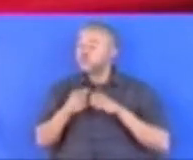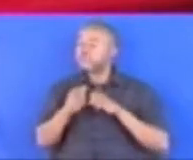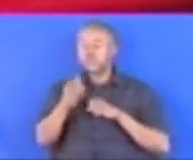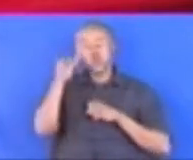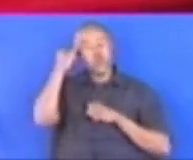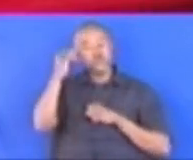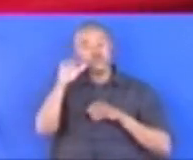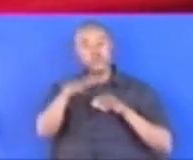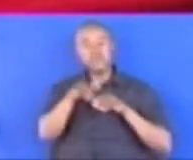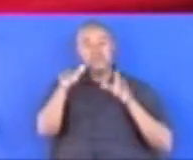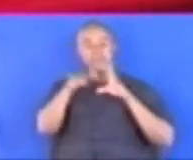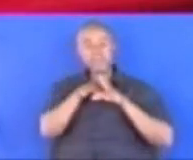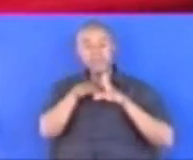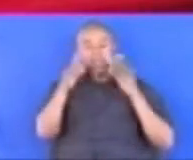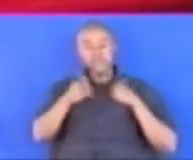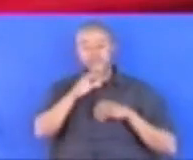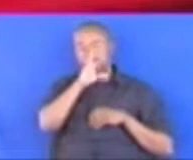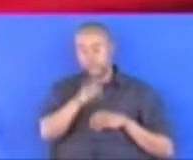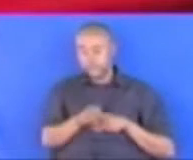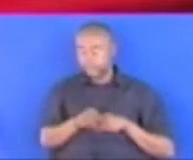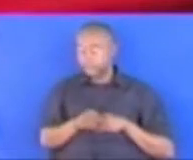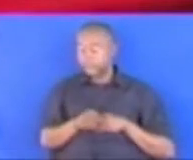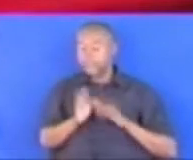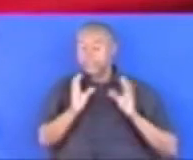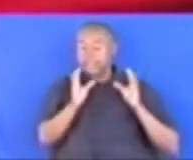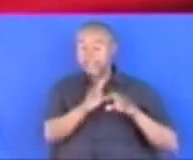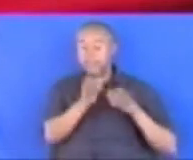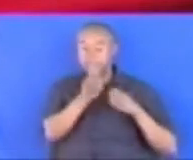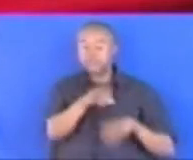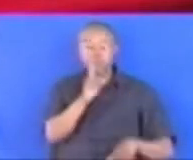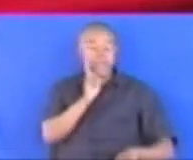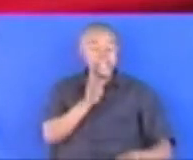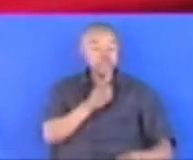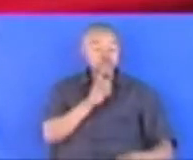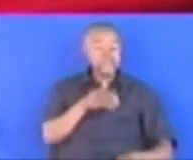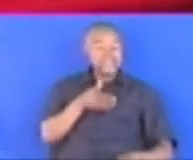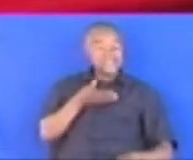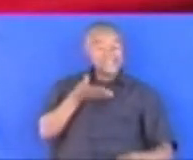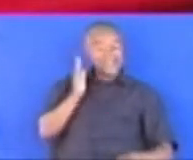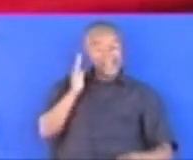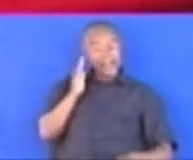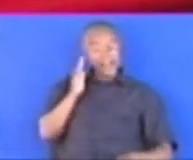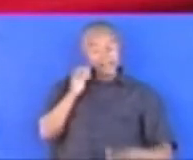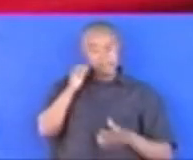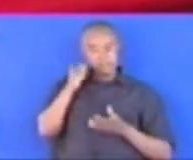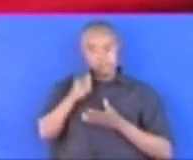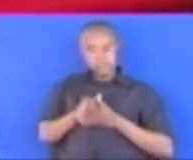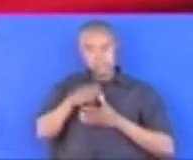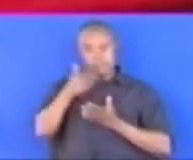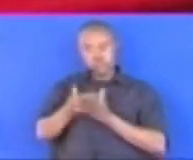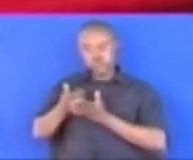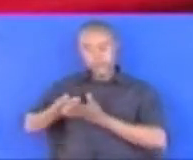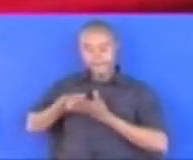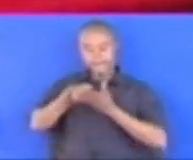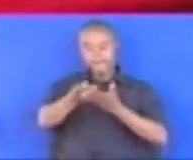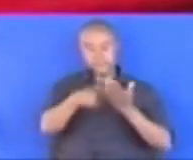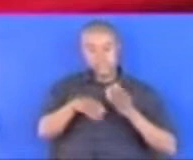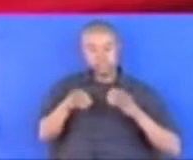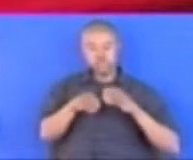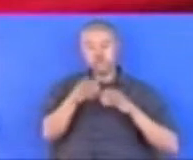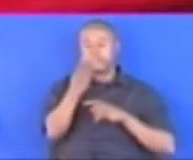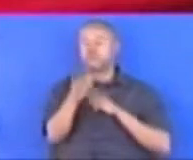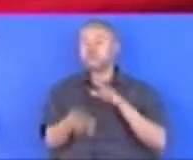bunge, na ilielezwa kuwa serikali itahakikisha inaleta mswada huu katika mkutano huu wa tatu. Kutokana na umuhimu